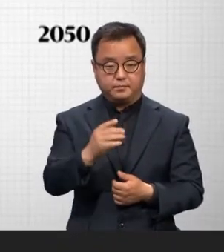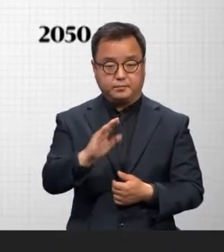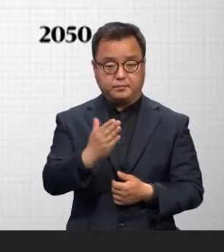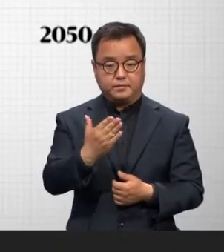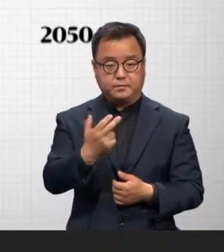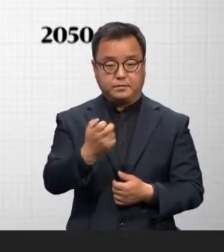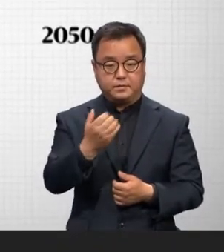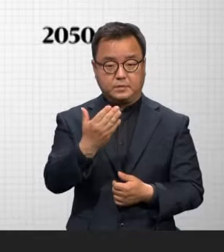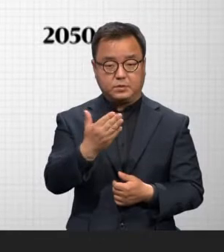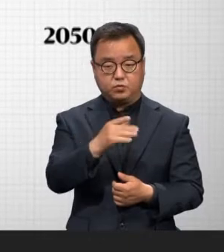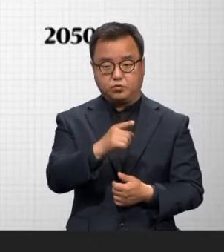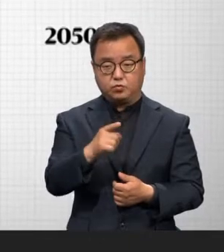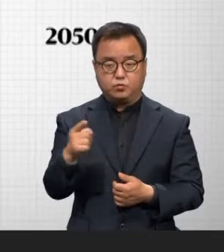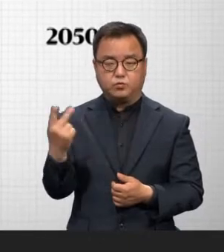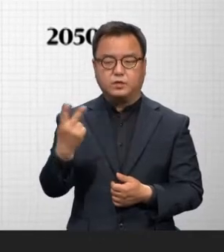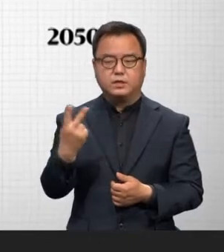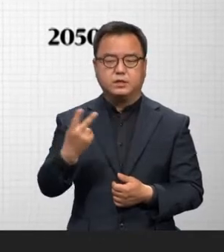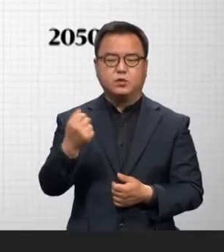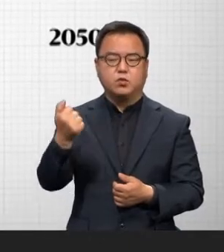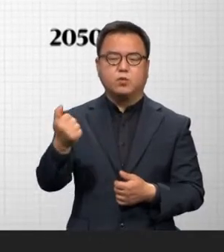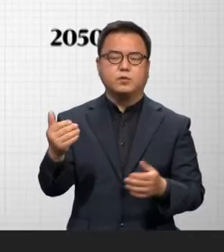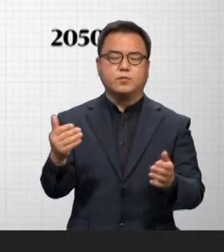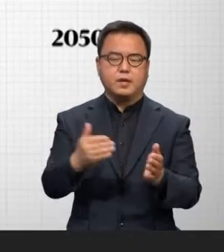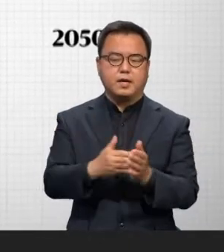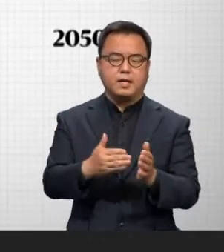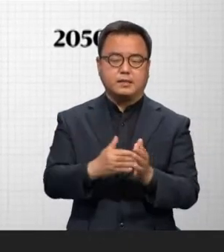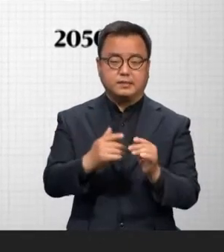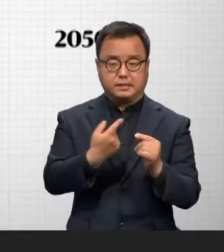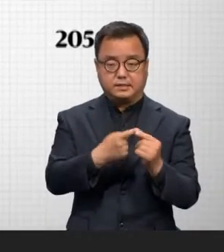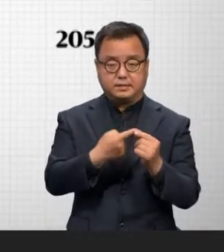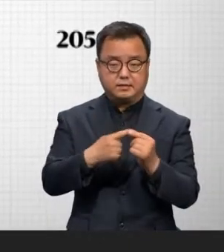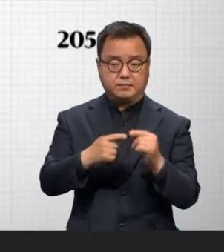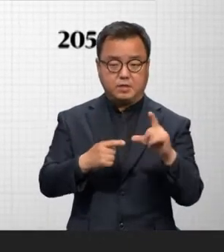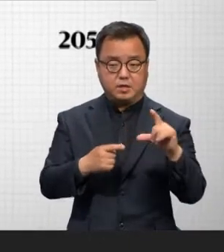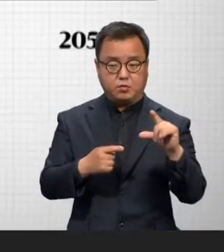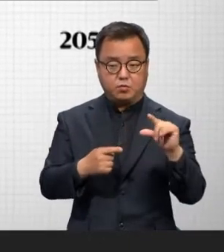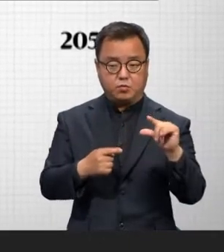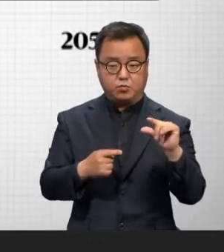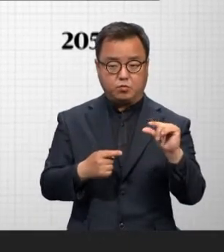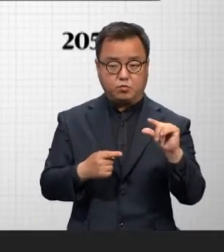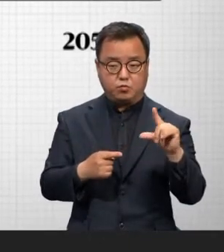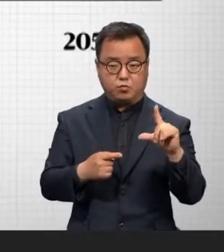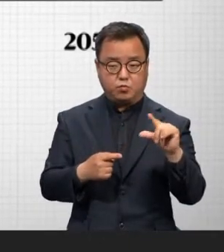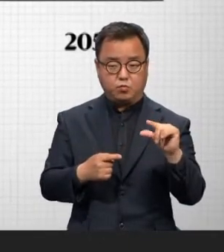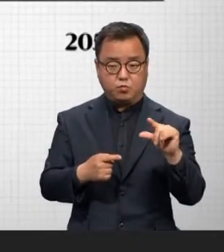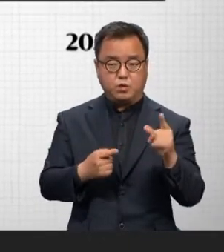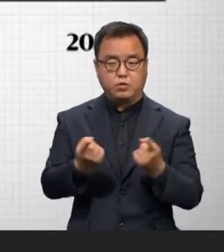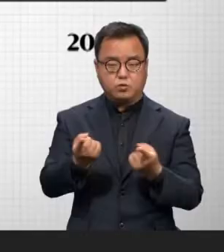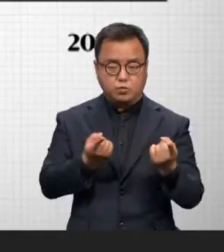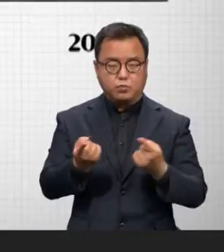1979년부터 2050년까지 글꼴의 두께를 약 10년 단위의 연도로 분류했습니다.